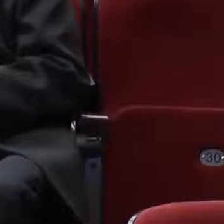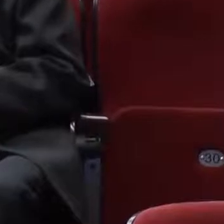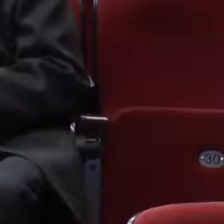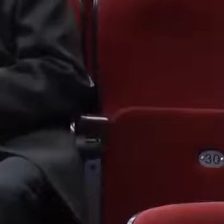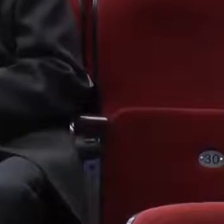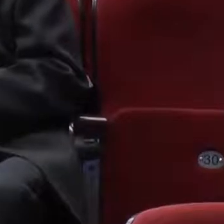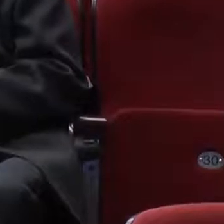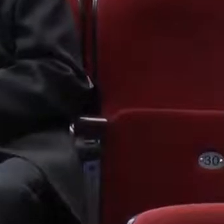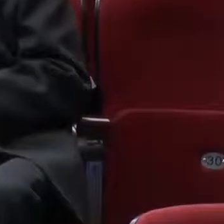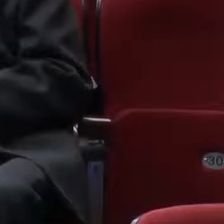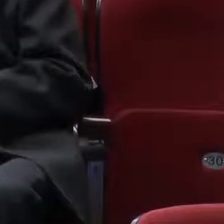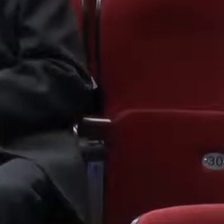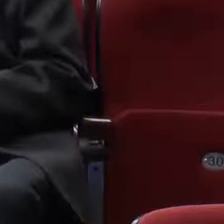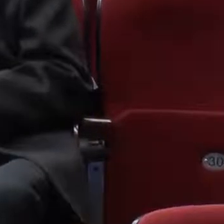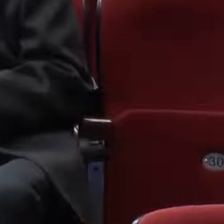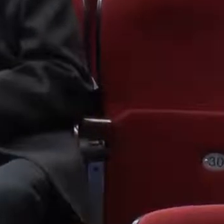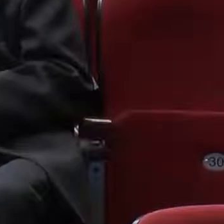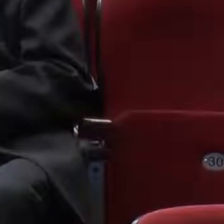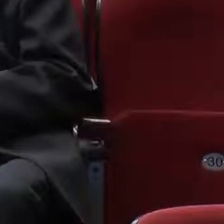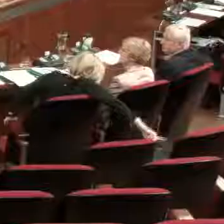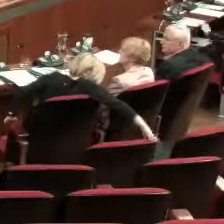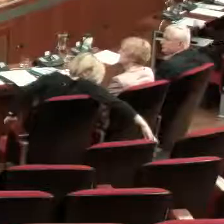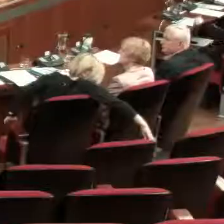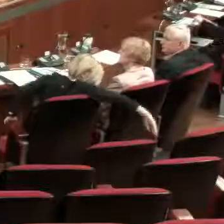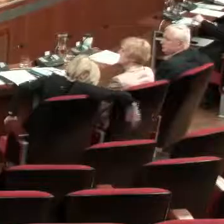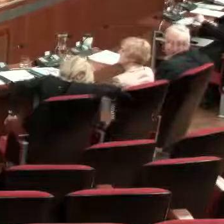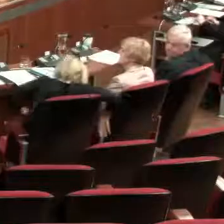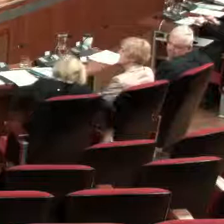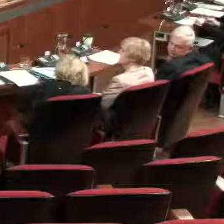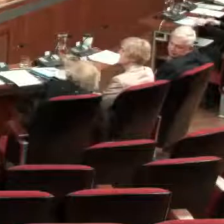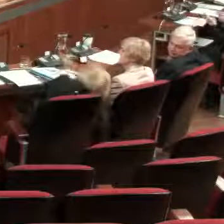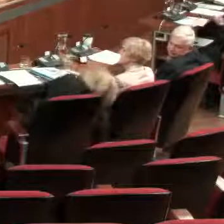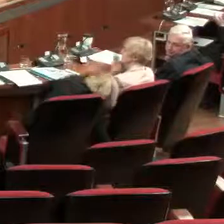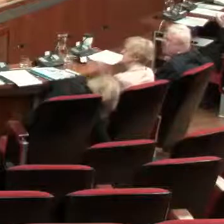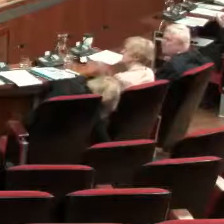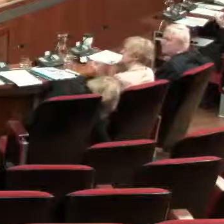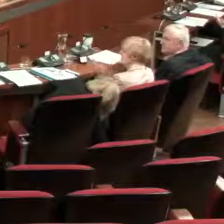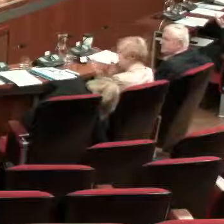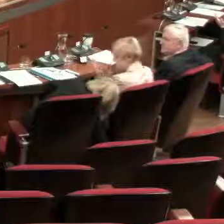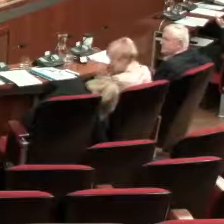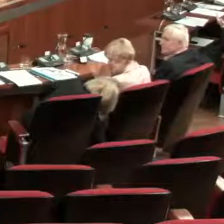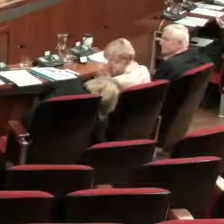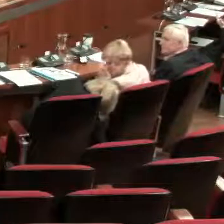Bardzo gorąco witam panią Aleksandrę Błażejewską, honorową obywatelkę miasta Piły.